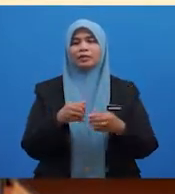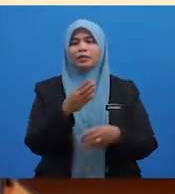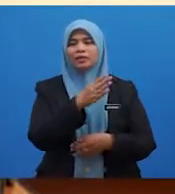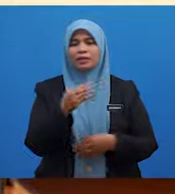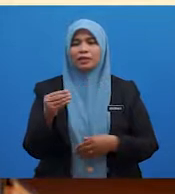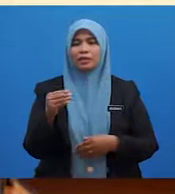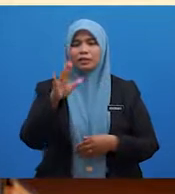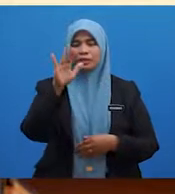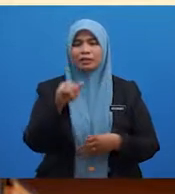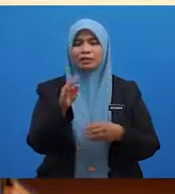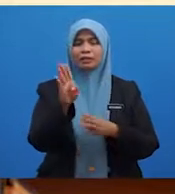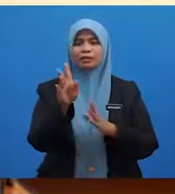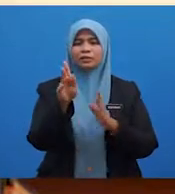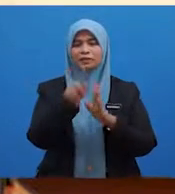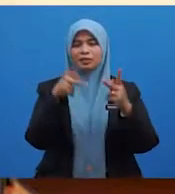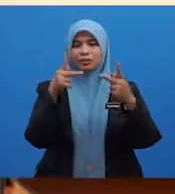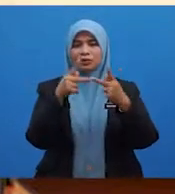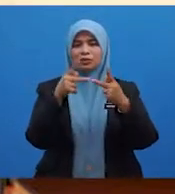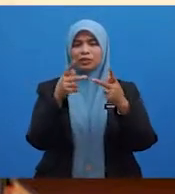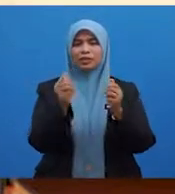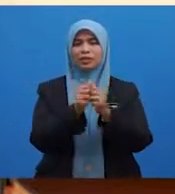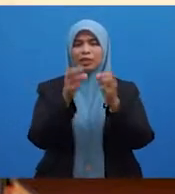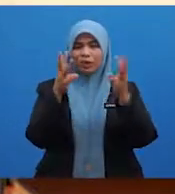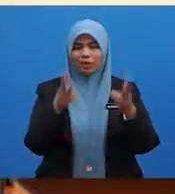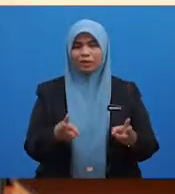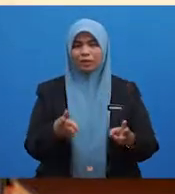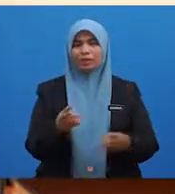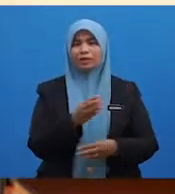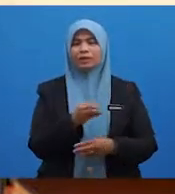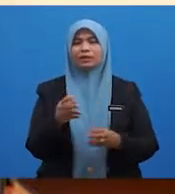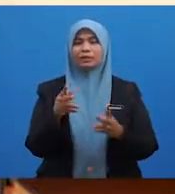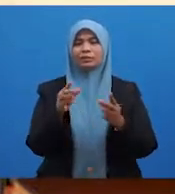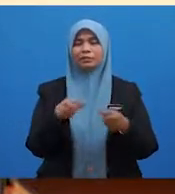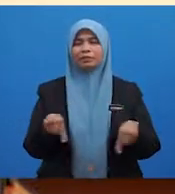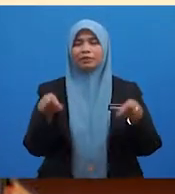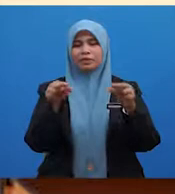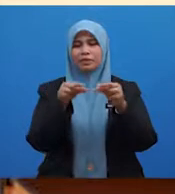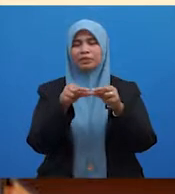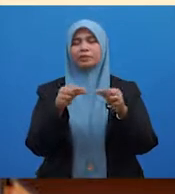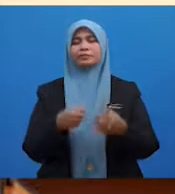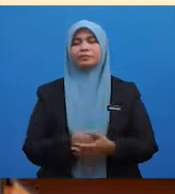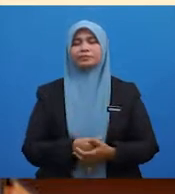dan yang bersesuaian dengan watak dan peristiwa.